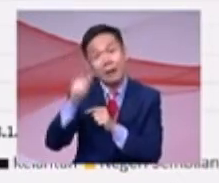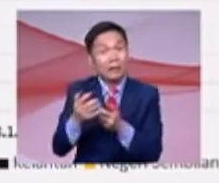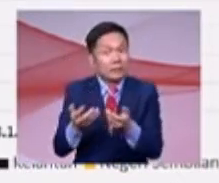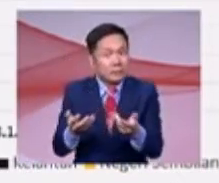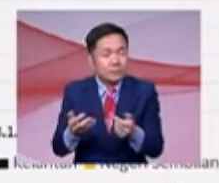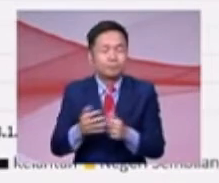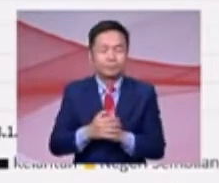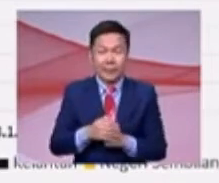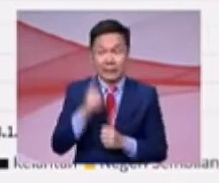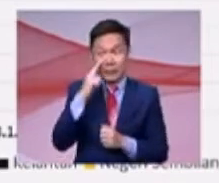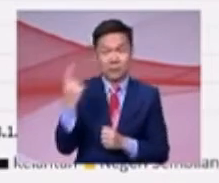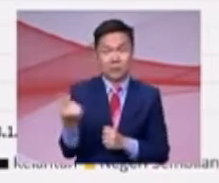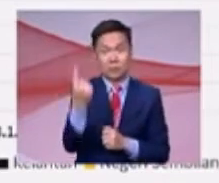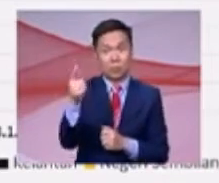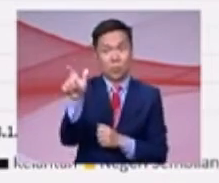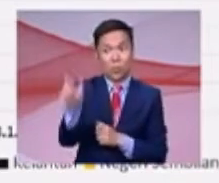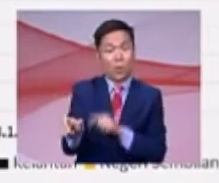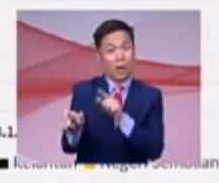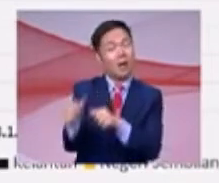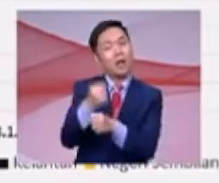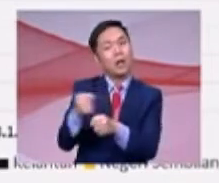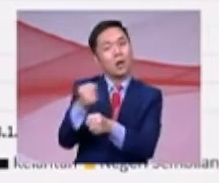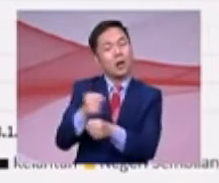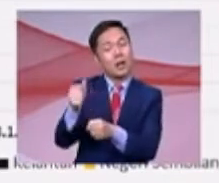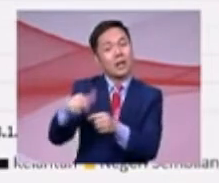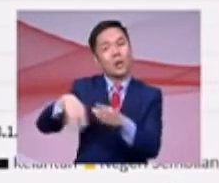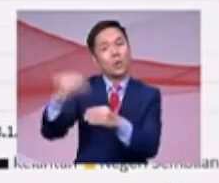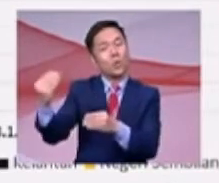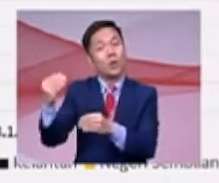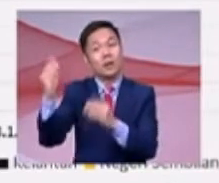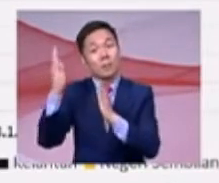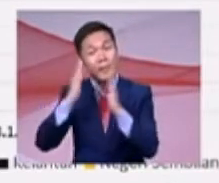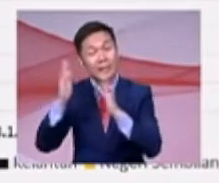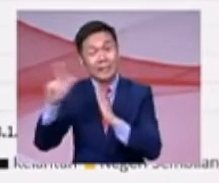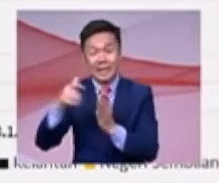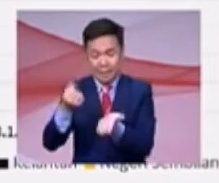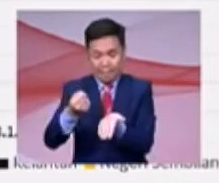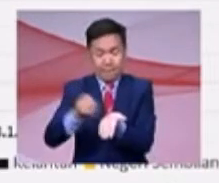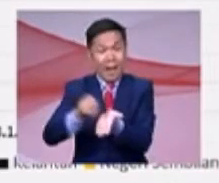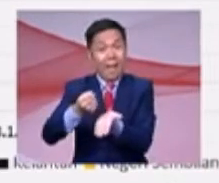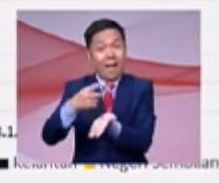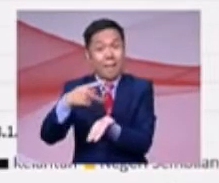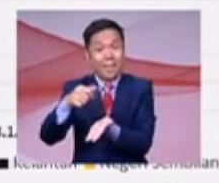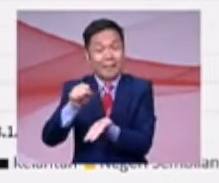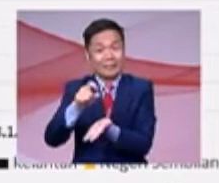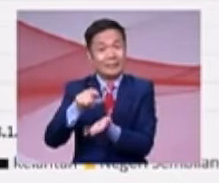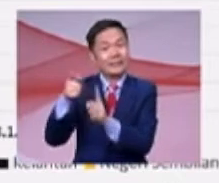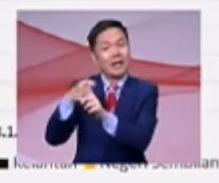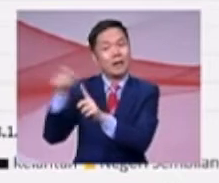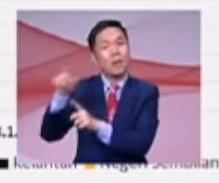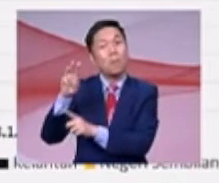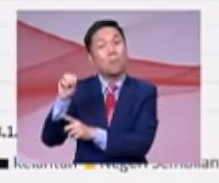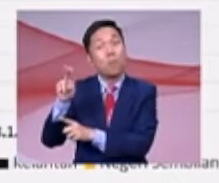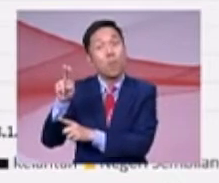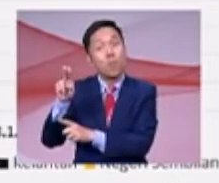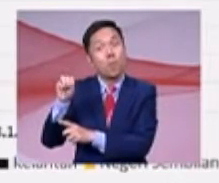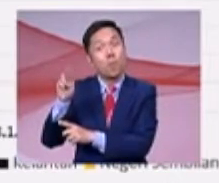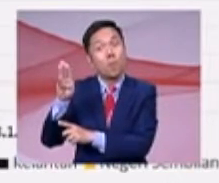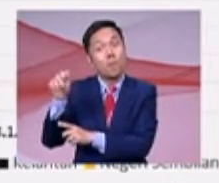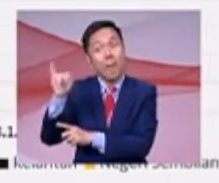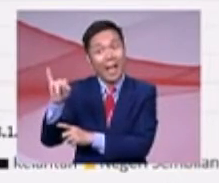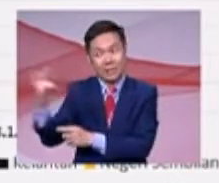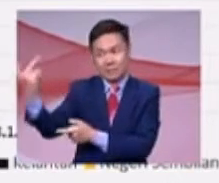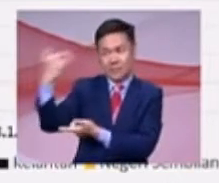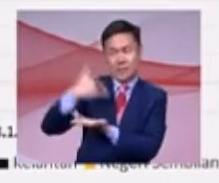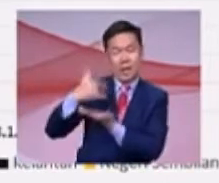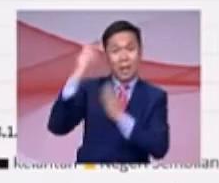mana seorang pekerja warga asing di Malaysia yang ada PAS balik ke Mumbai dan kembali dan membawa